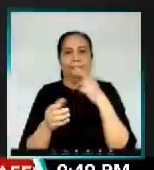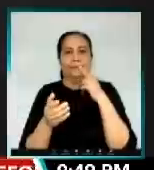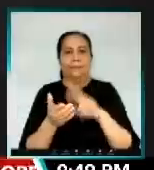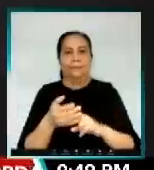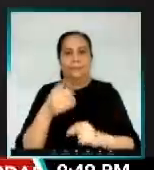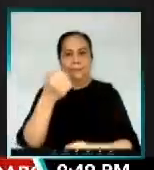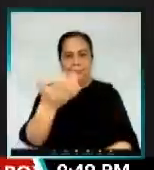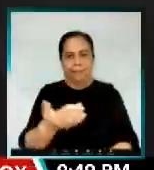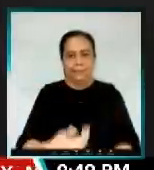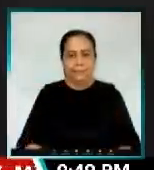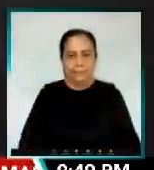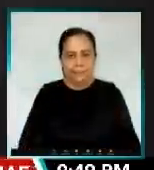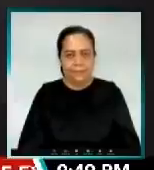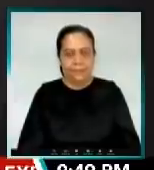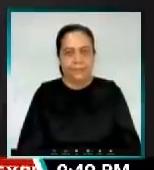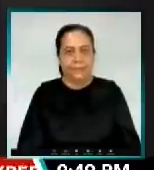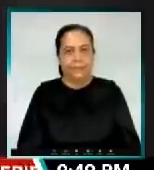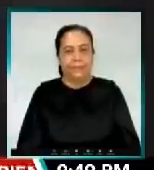Anday.